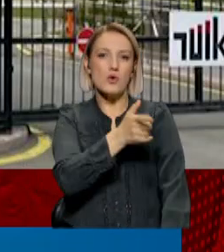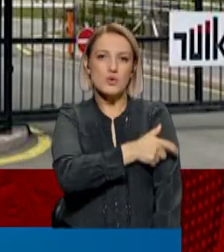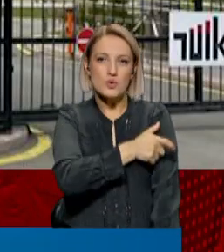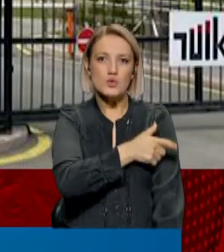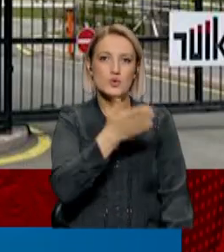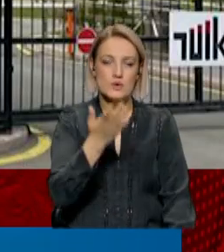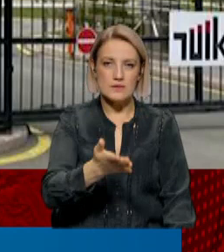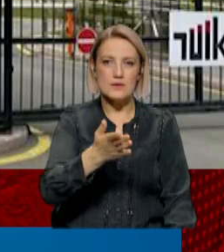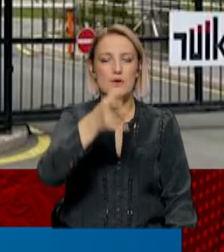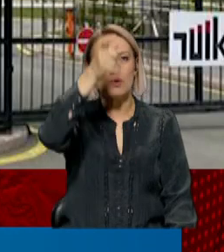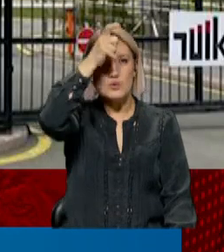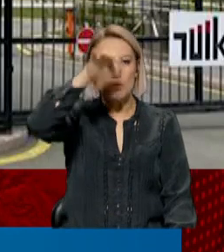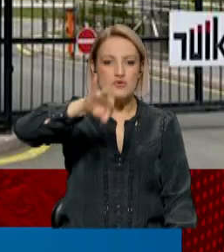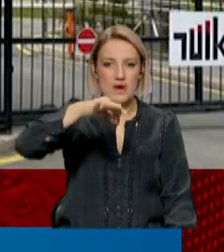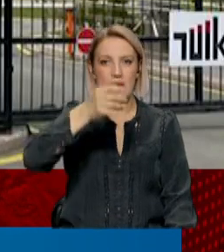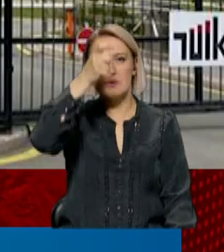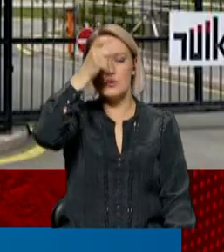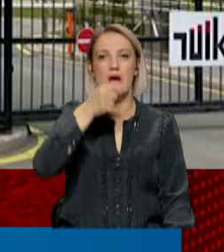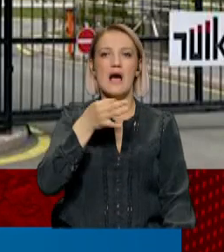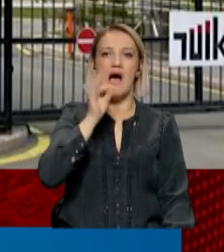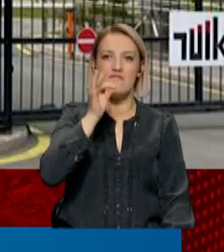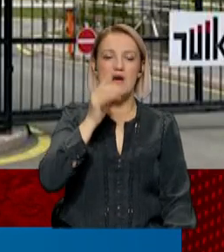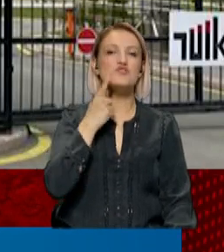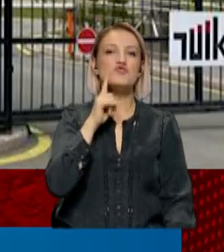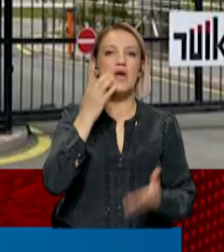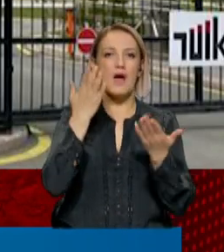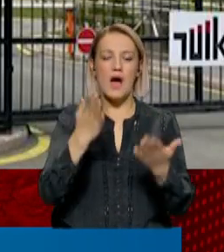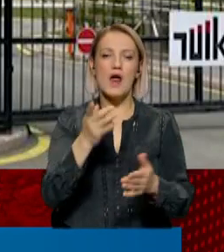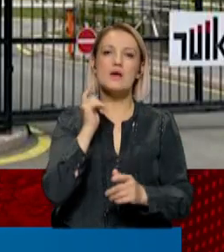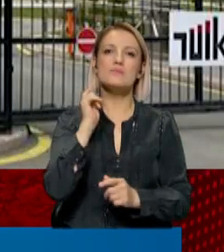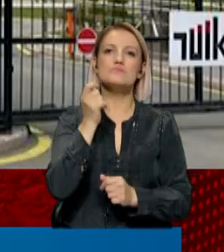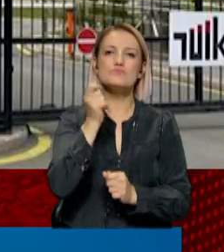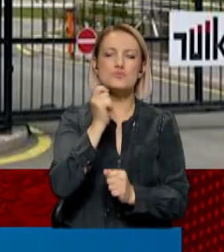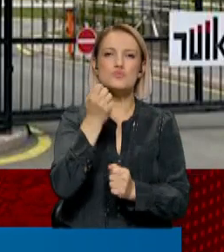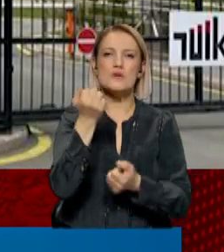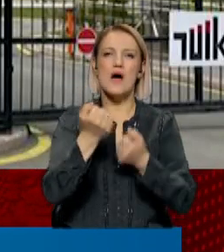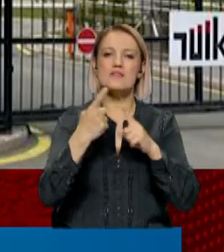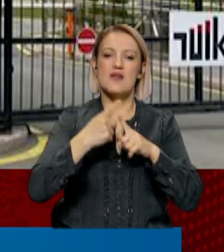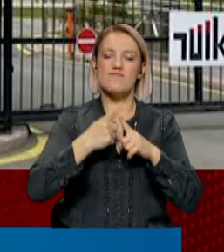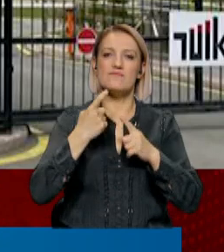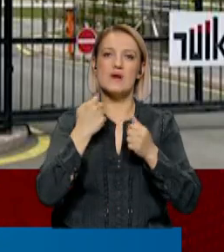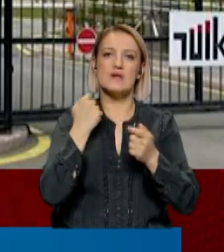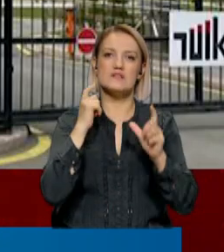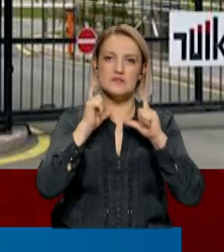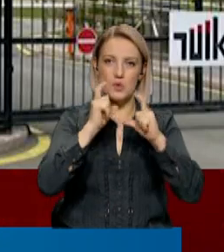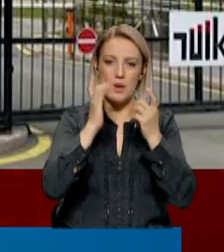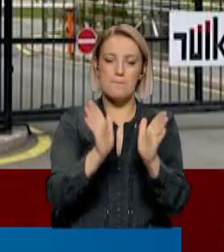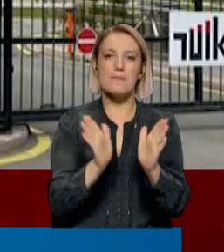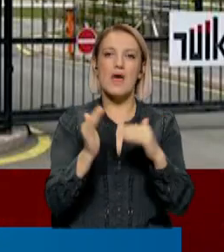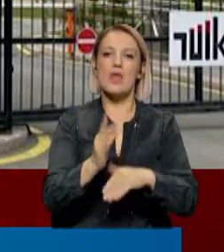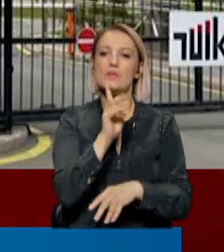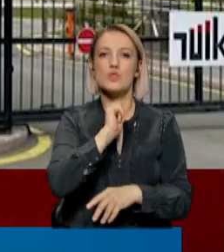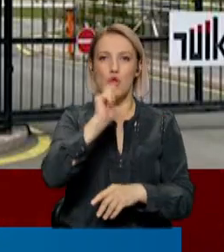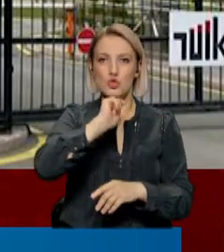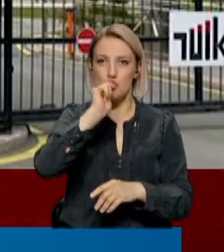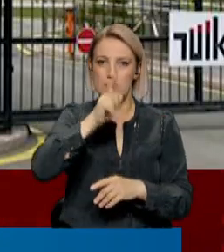Türk çayı, Türk kahvesi, küp ve toz şeker, zorunlu trafik sigortası, paketli dondurma. Hani biz